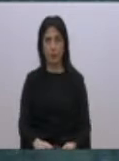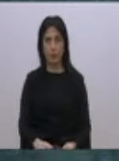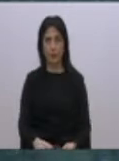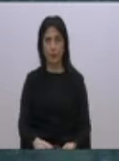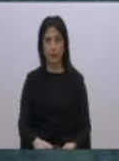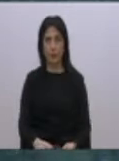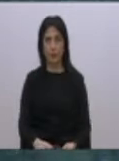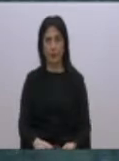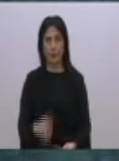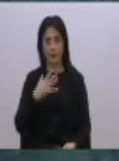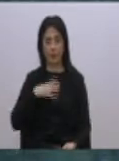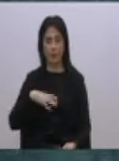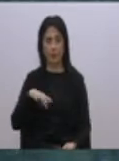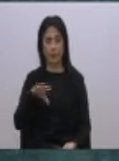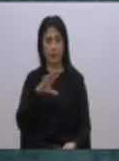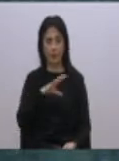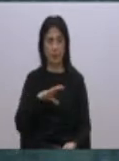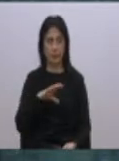Irveli Gahlaud,